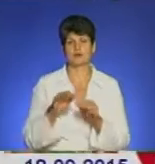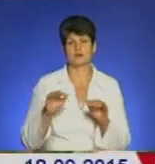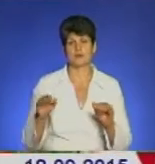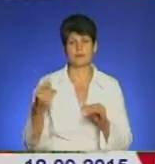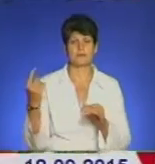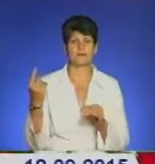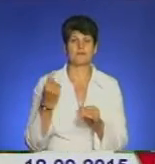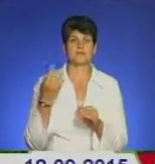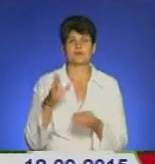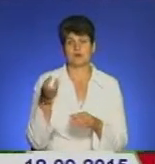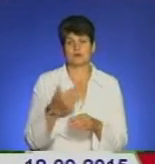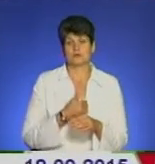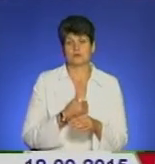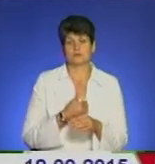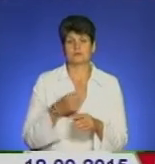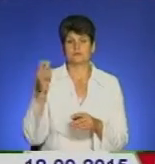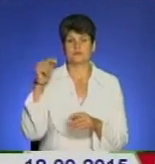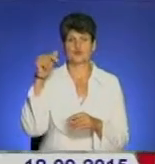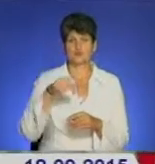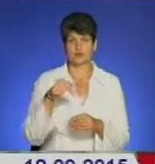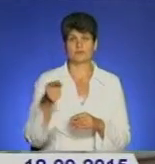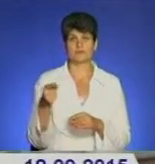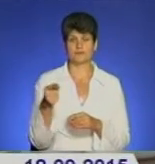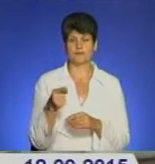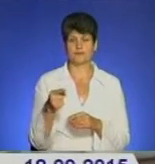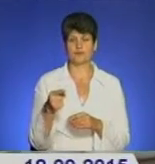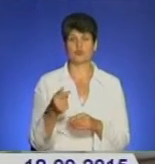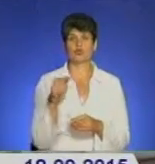леді особисто запропонувала відвідати місто професій саме у Тернополі, адже тут ще не